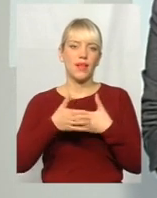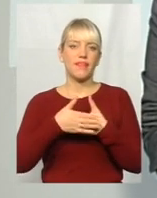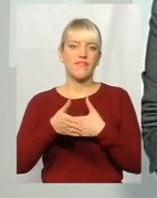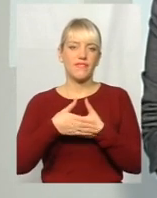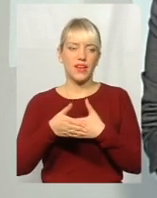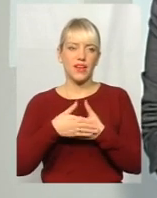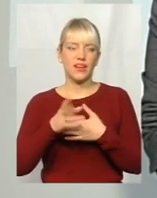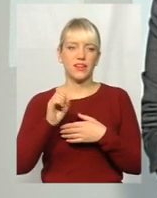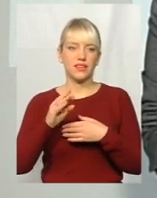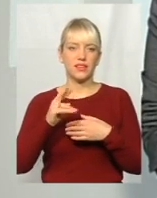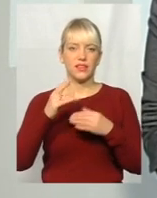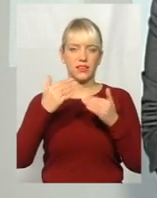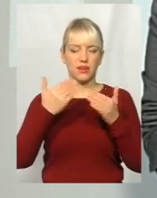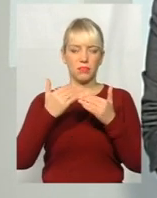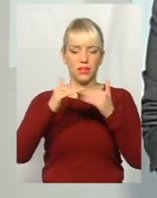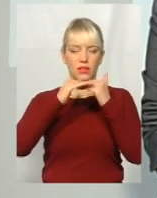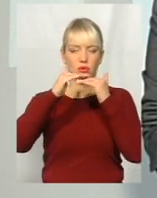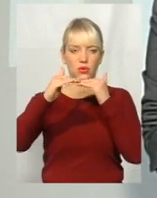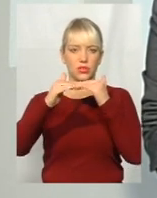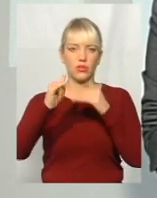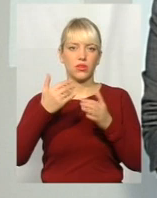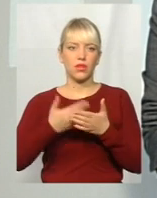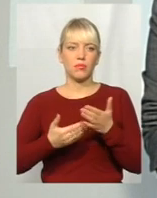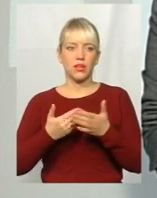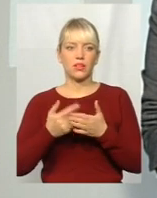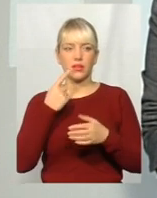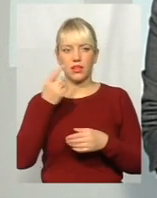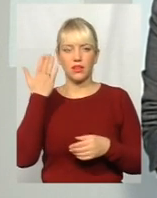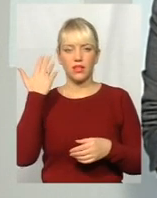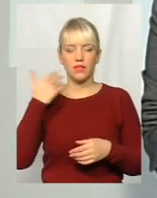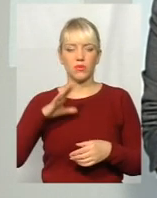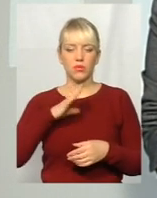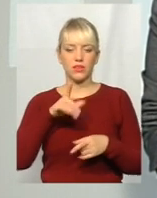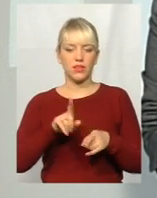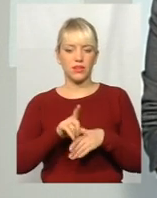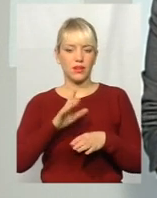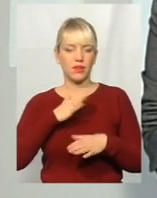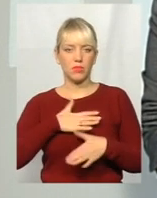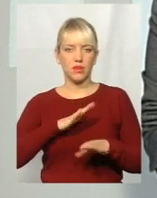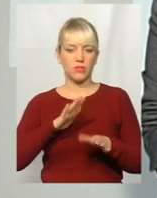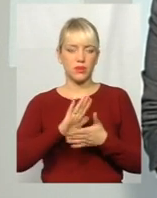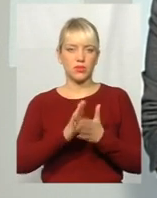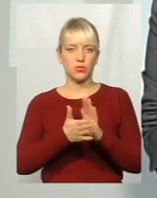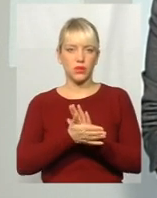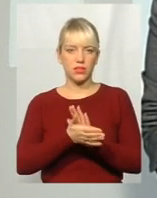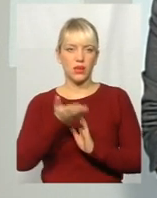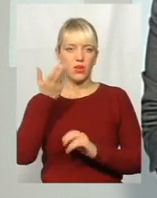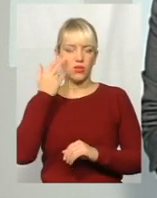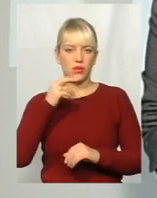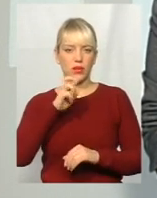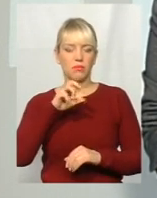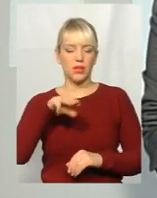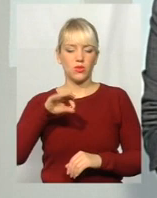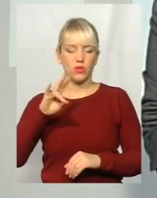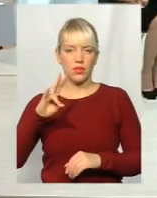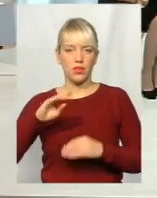там верхній козирьок, да? Ми, от недавно була ситуація в Харкові, дуже така неприємна, коли бетонна плита